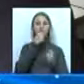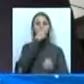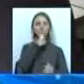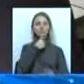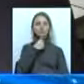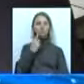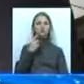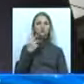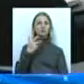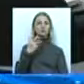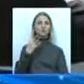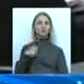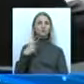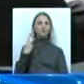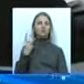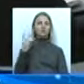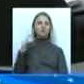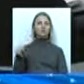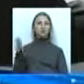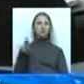бойынша банктердегі депозиттердің жалпы көлемі